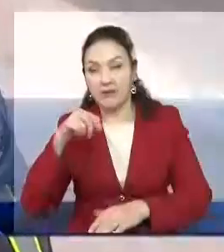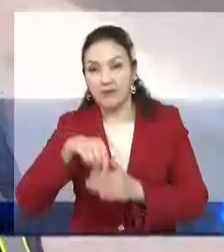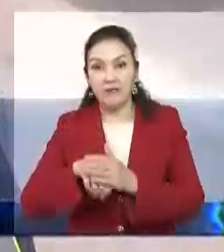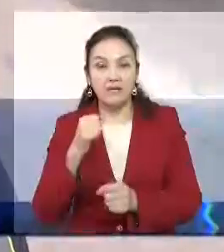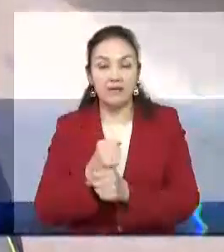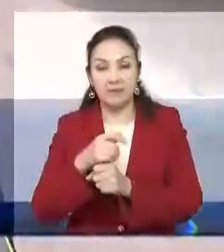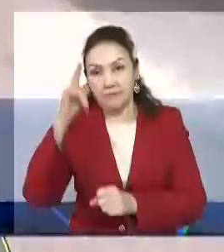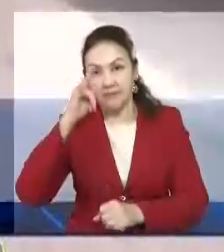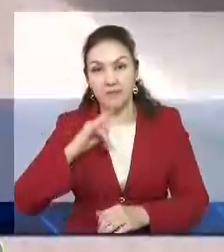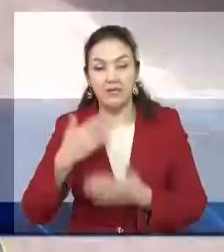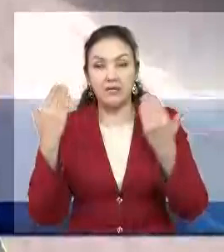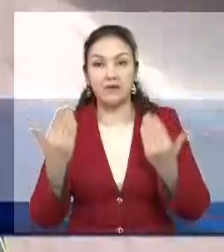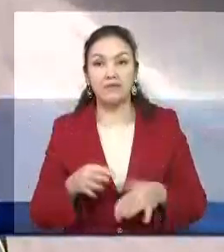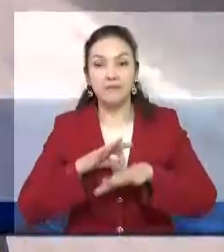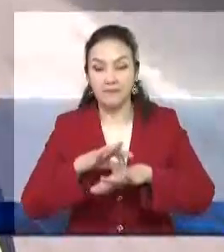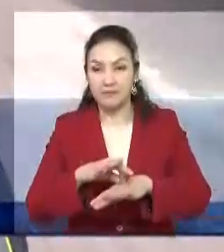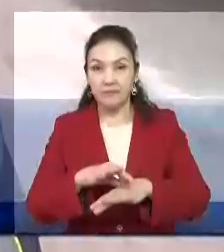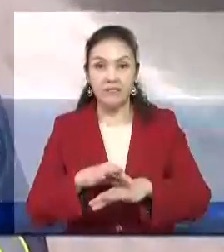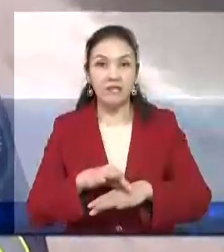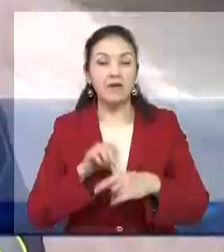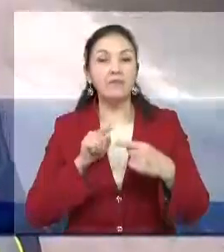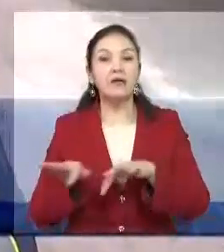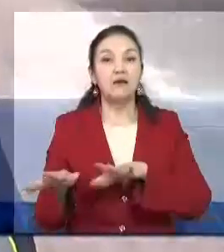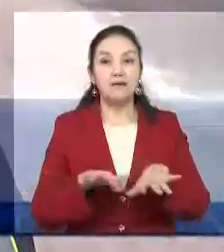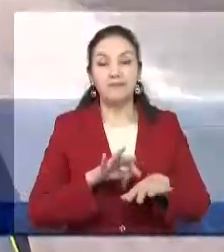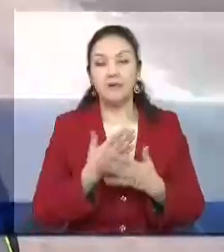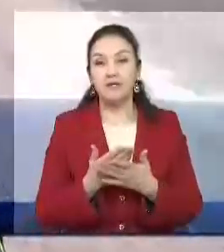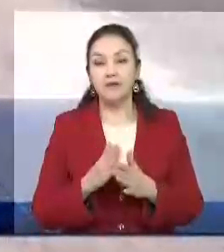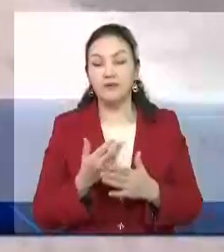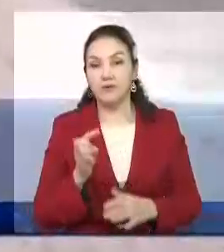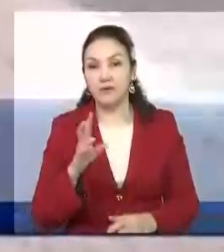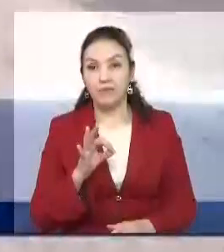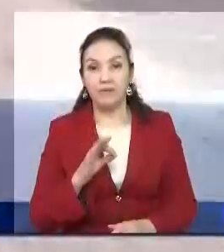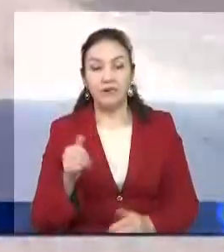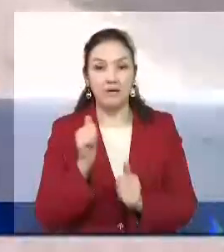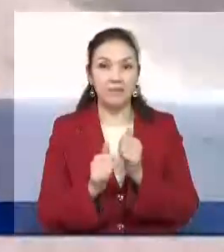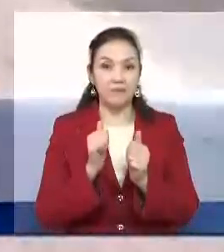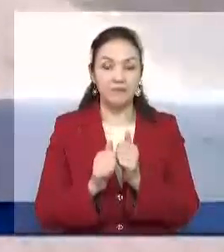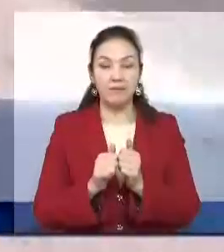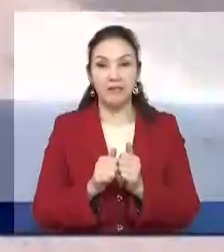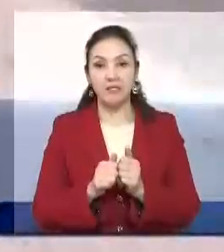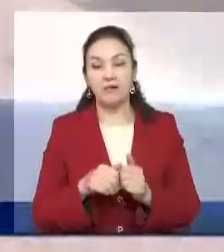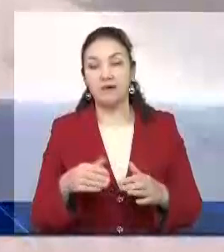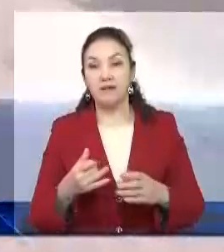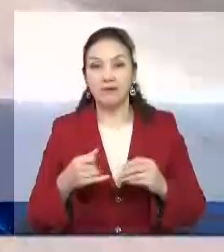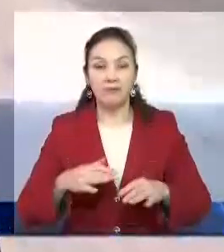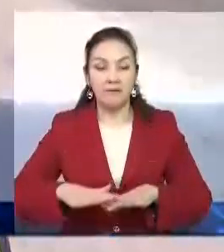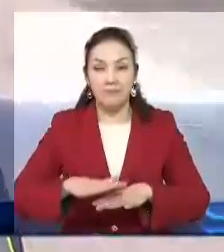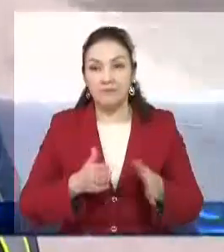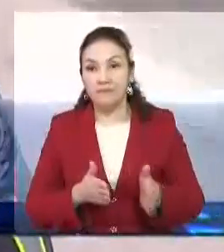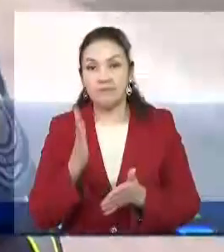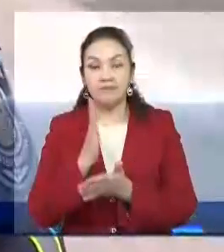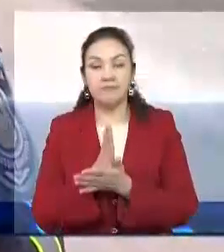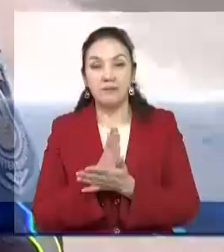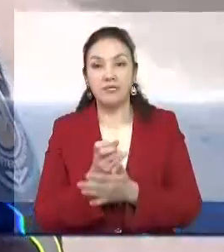Республики Казахстан сейчас проводим профилактические мероприятия. То есть на каждом участке дороги есть